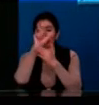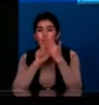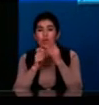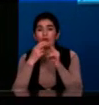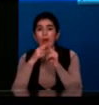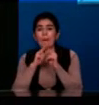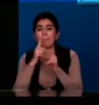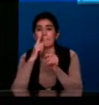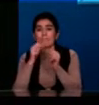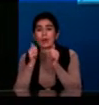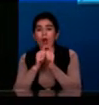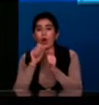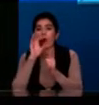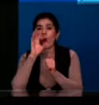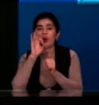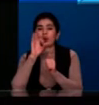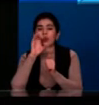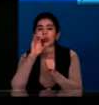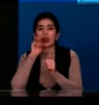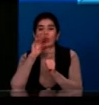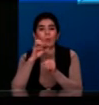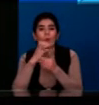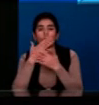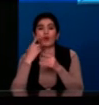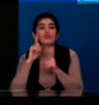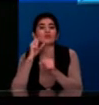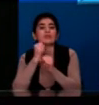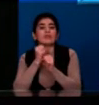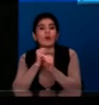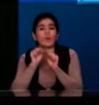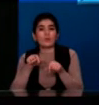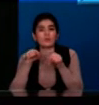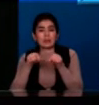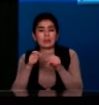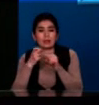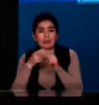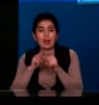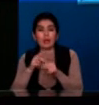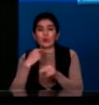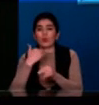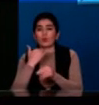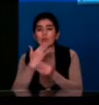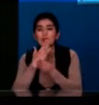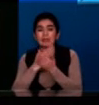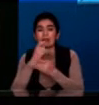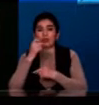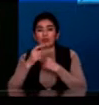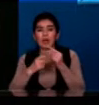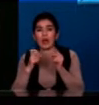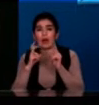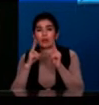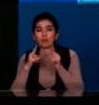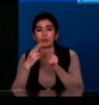отступов. Что же надо делать в этом случае? Для этого у нас есть следующие